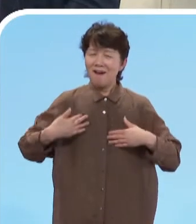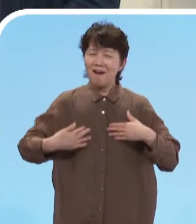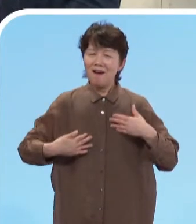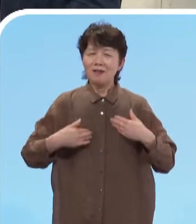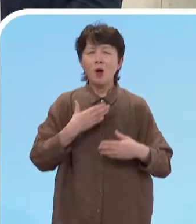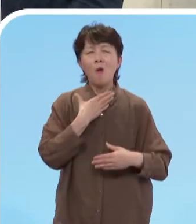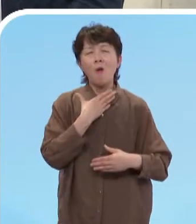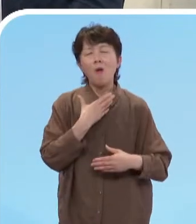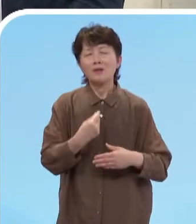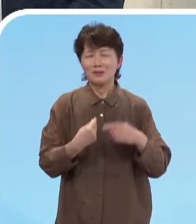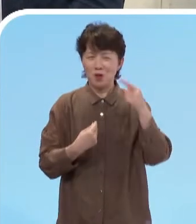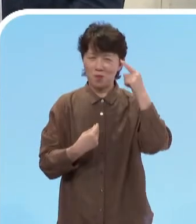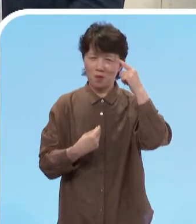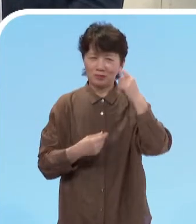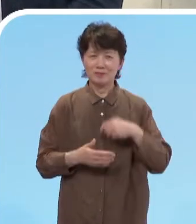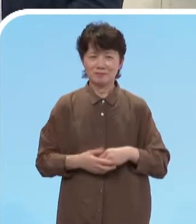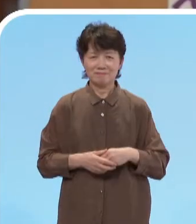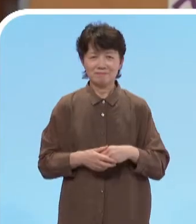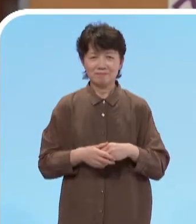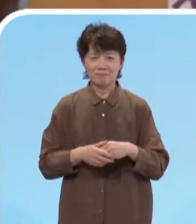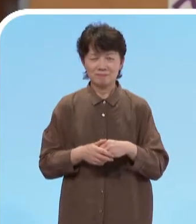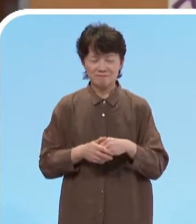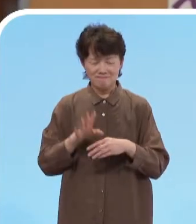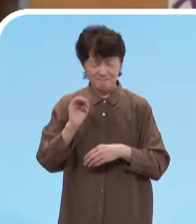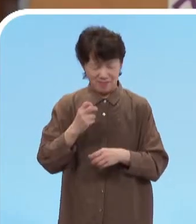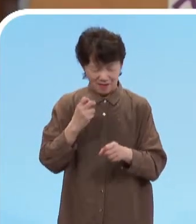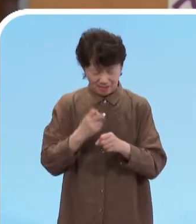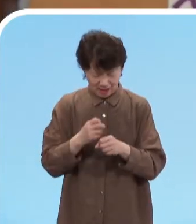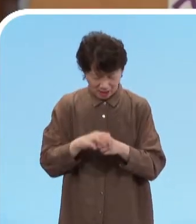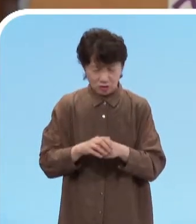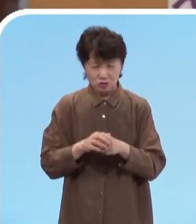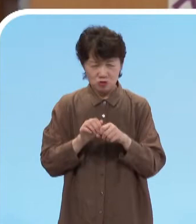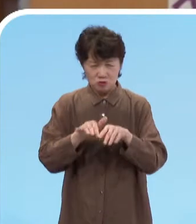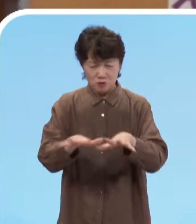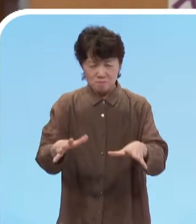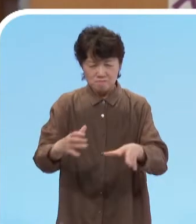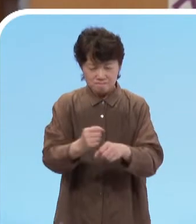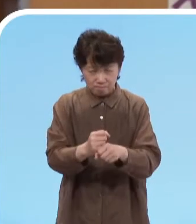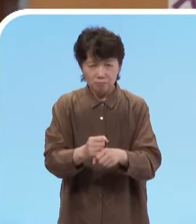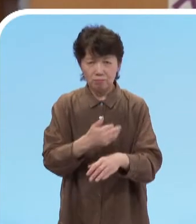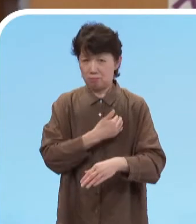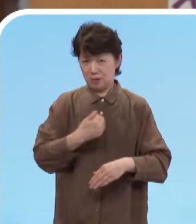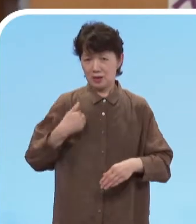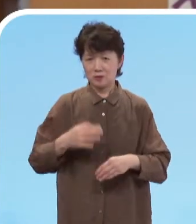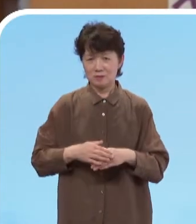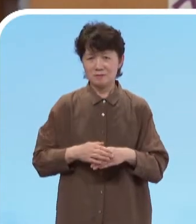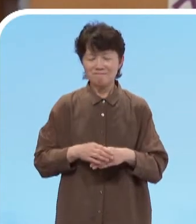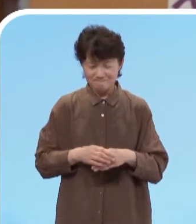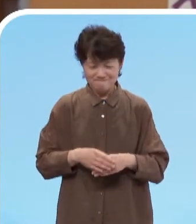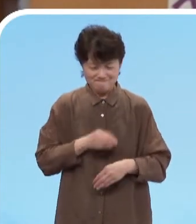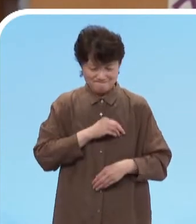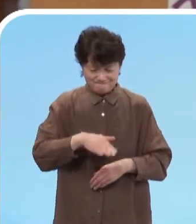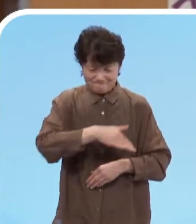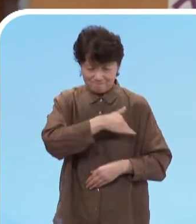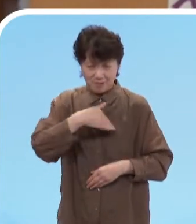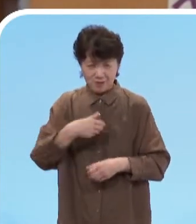ちになってもらえればなと思ってます。いつか必ず日常が戻ってくるので、ステイポジティブで